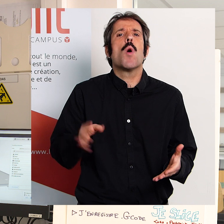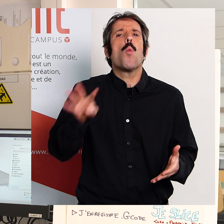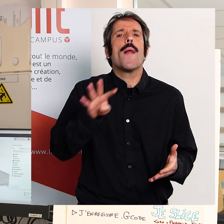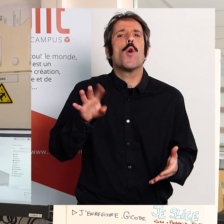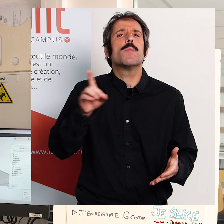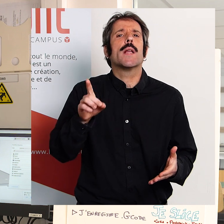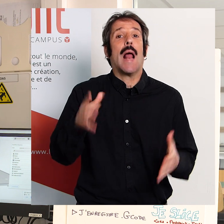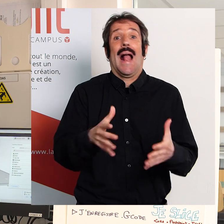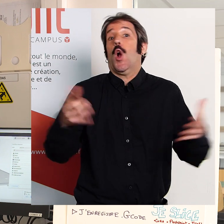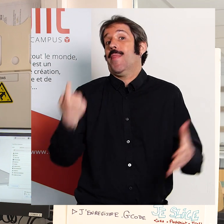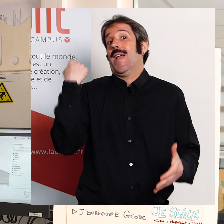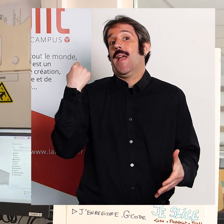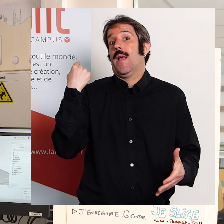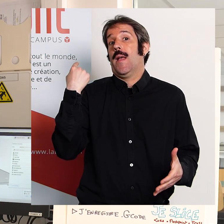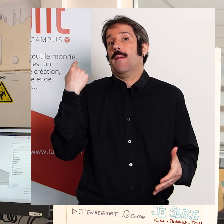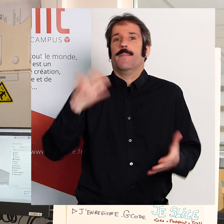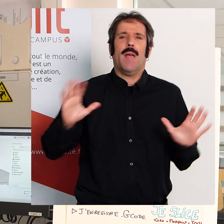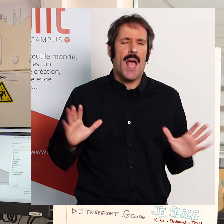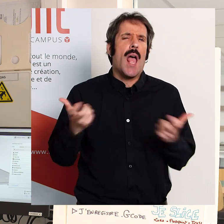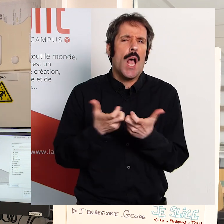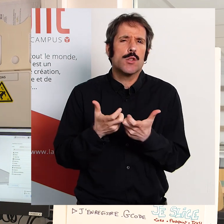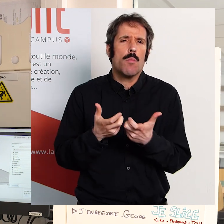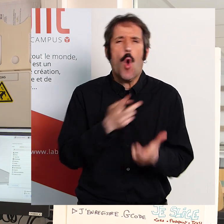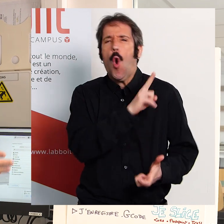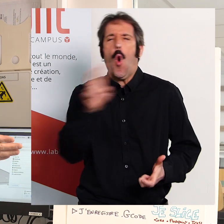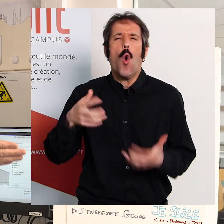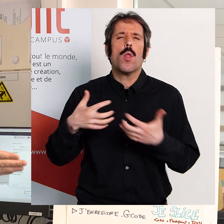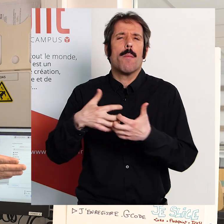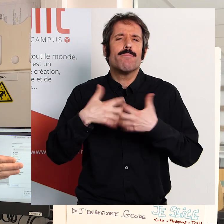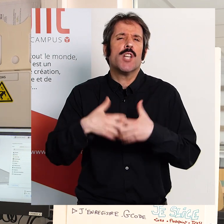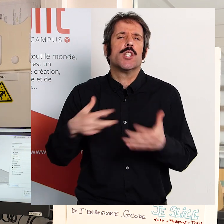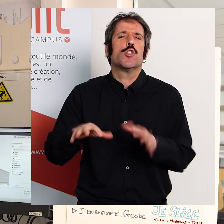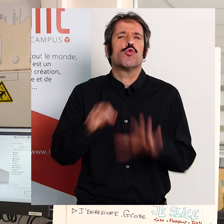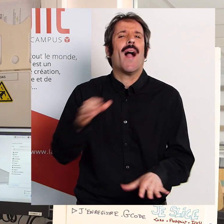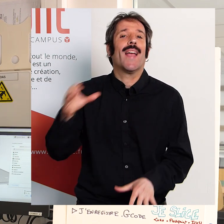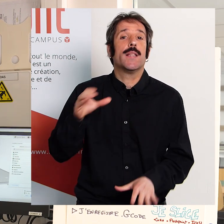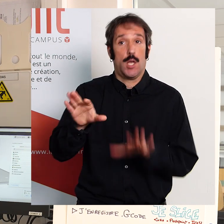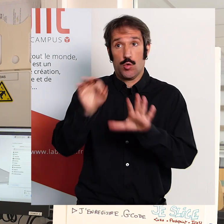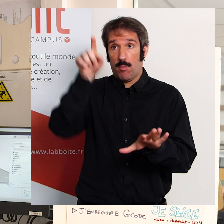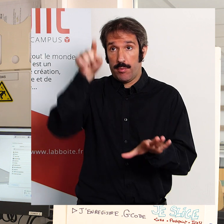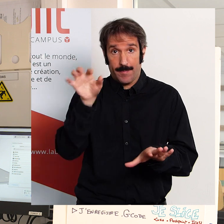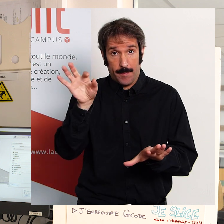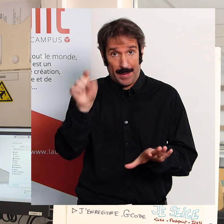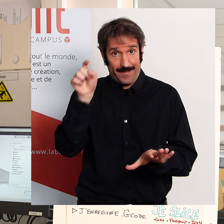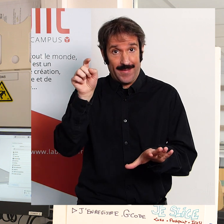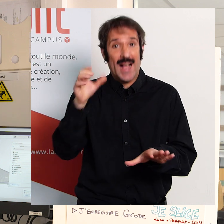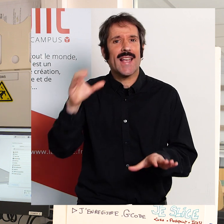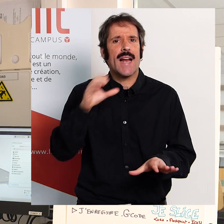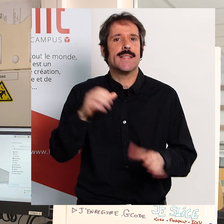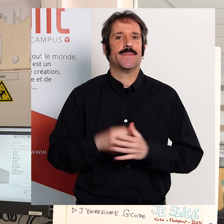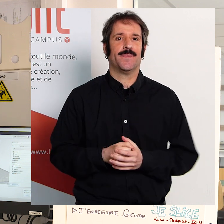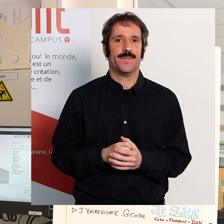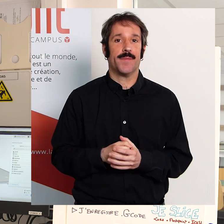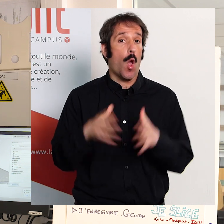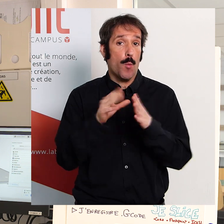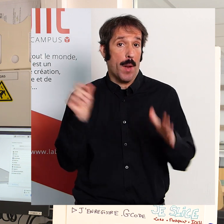sur la Wano Duplicator, la grande derrière moi. Et pour l'exemple, on va lancer plutôt sur une des Creality. Donc je vais venir sélectionner Creality